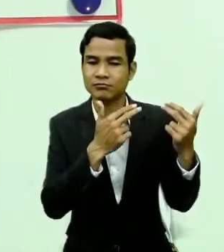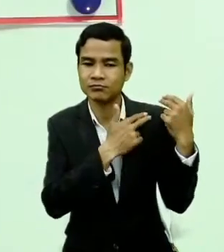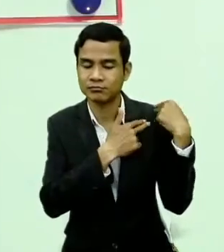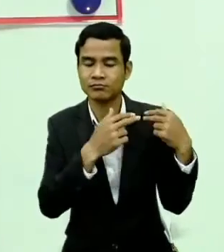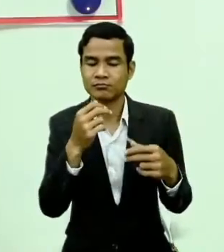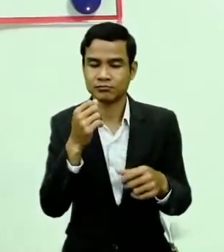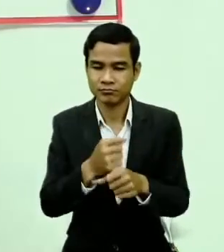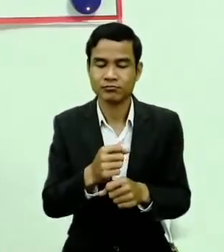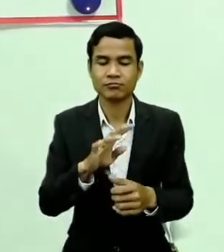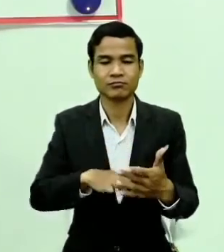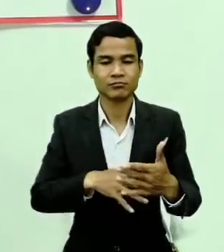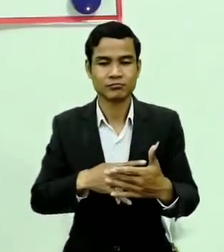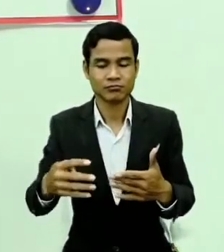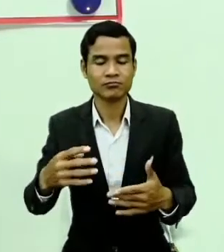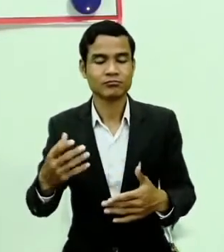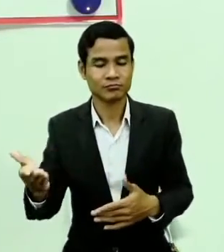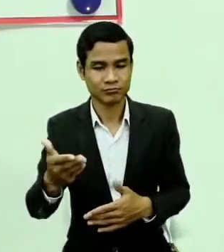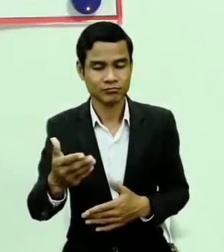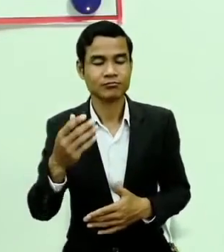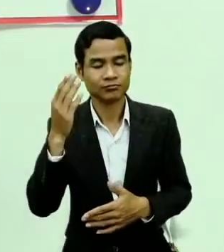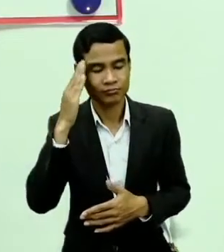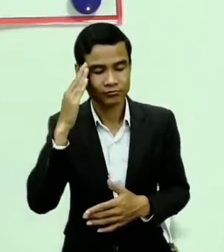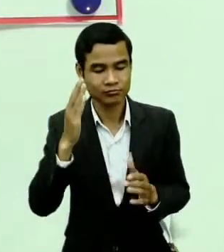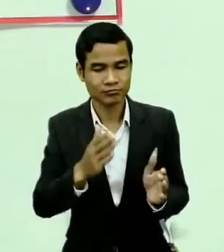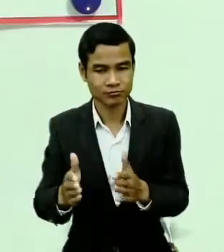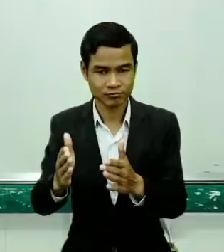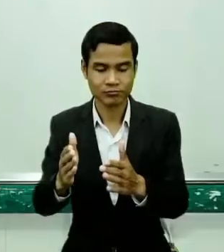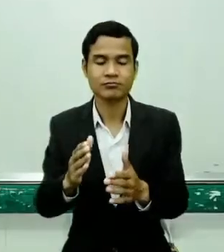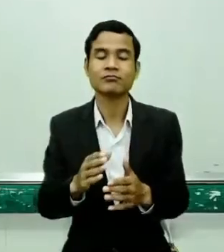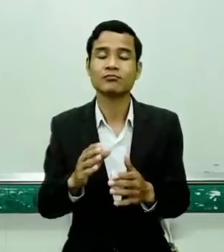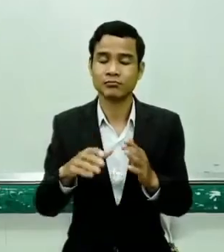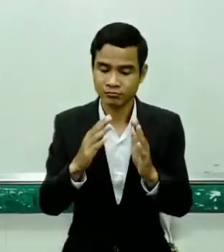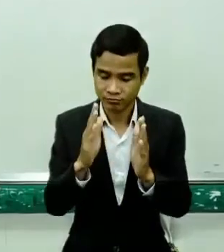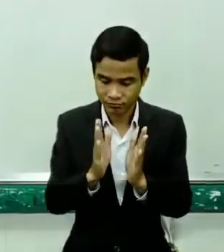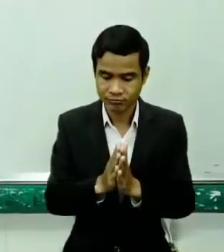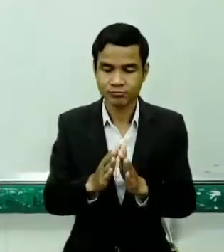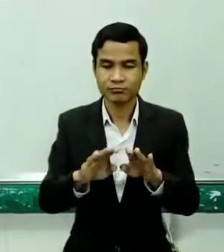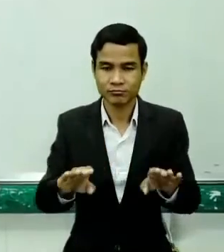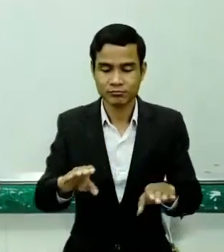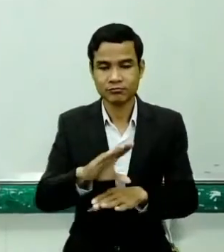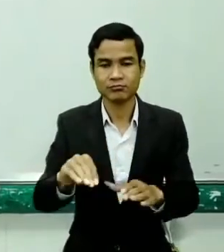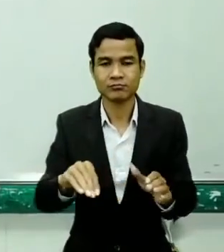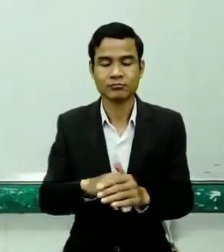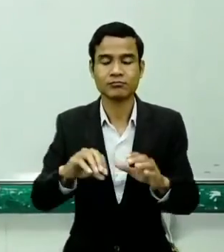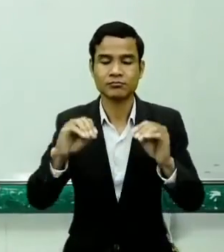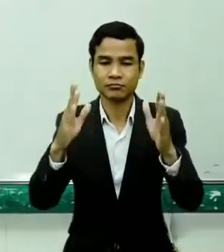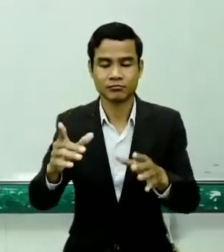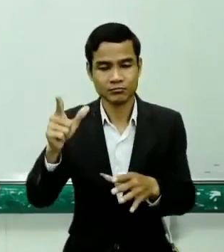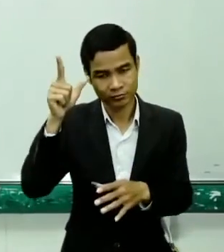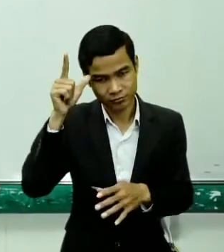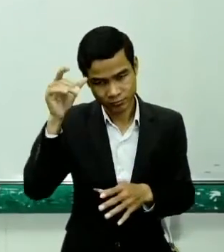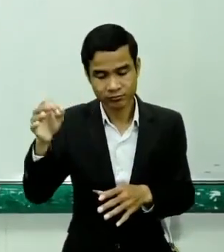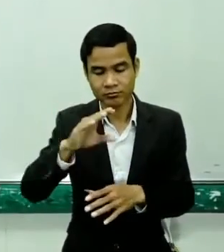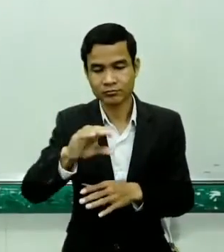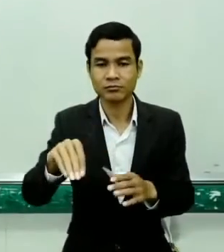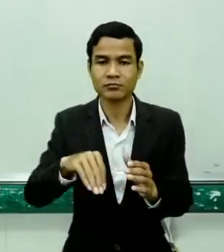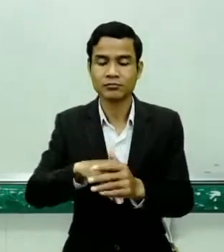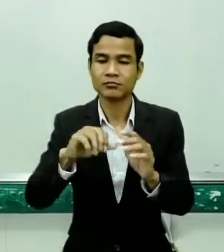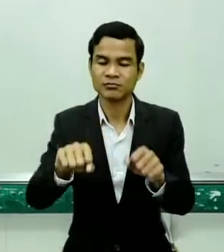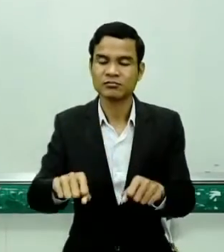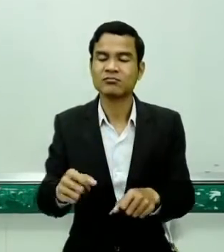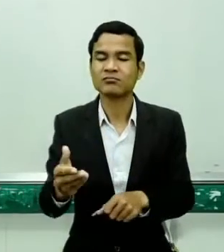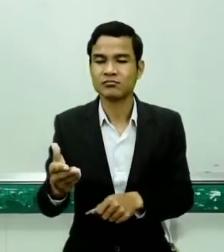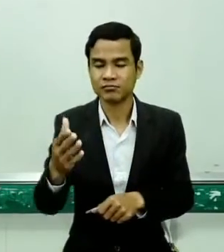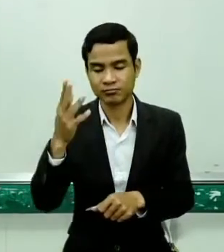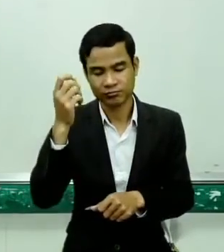nhé hai năng phán ca để dương cung tục chà ở con tiếng ngọc nế nè cụ chưa chạy tha con tiếng ngọc nế và